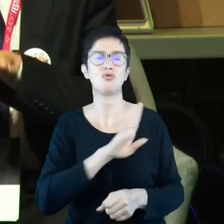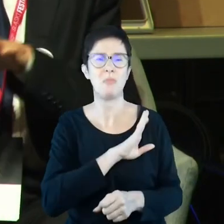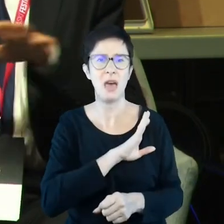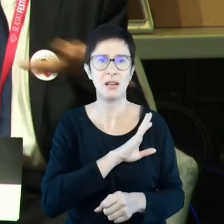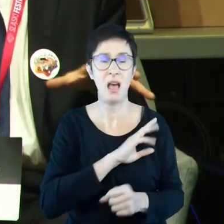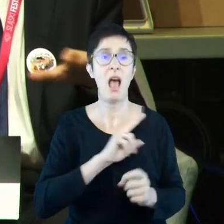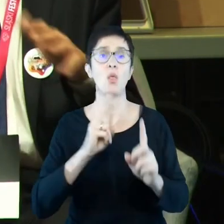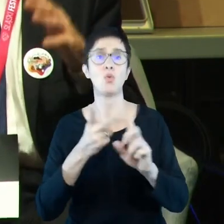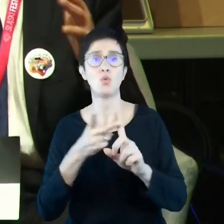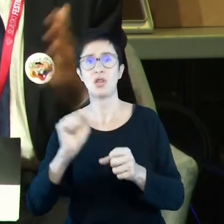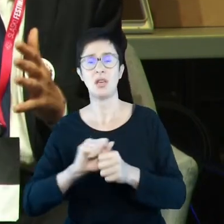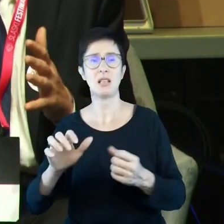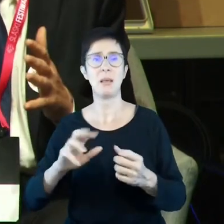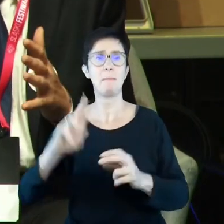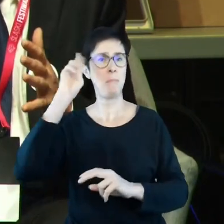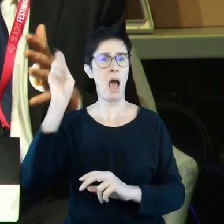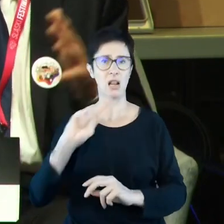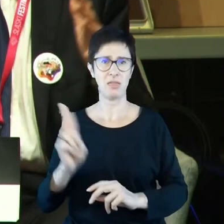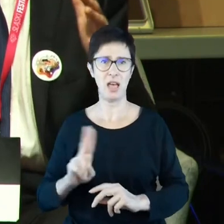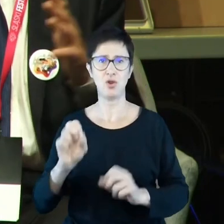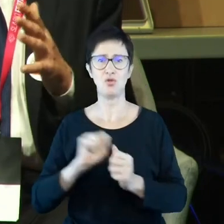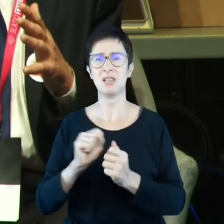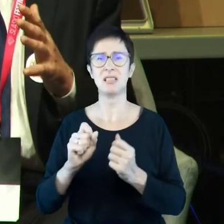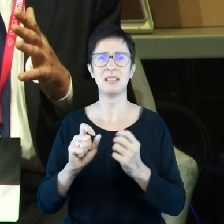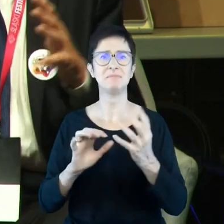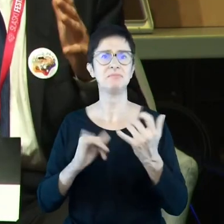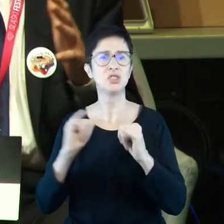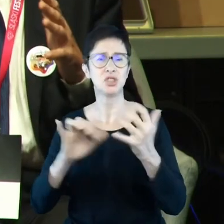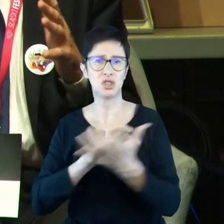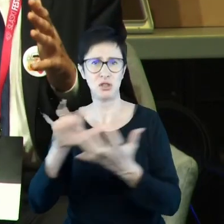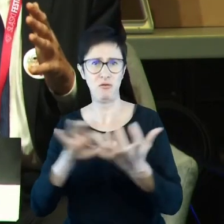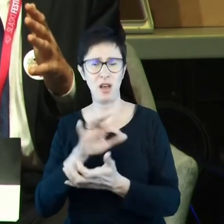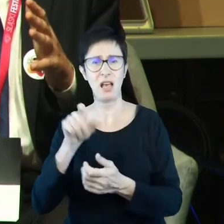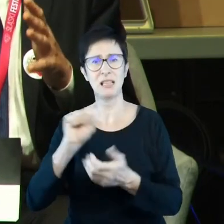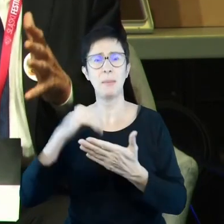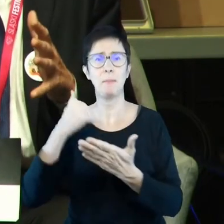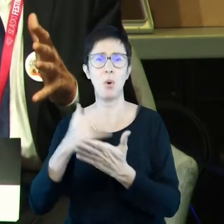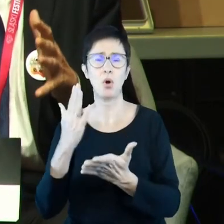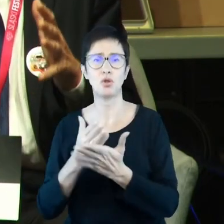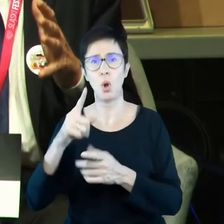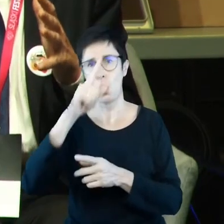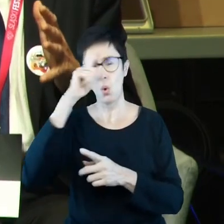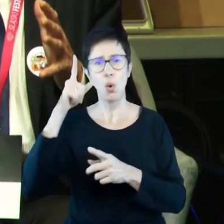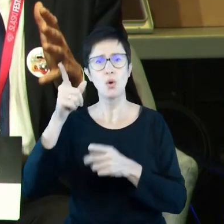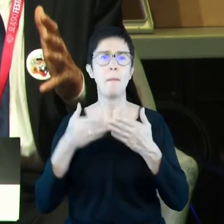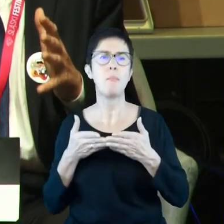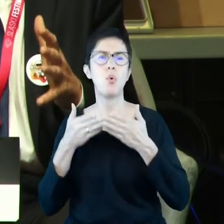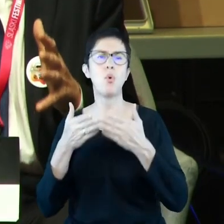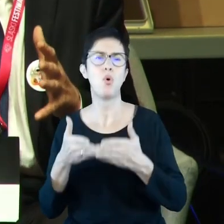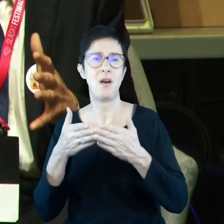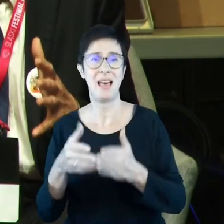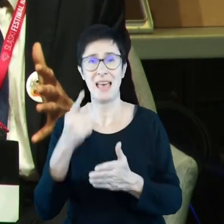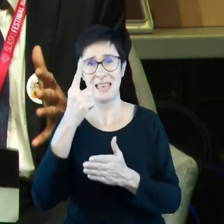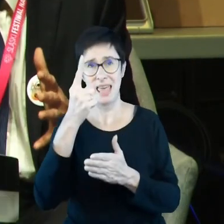marynarzem. Świat marynarzy jest światem homoseksualnym. On jest też podzielony. Jest to świat ludzi, którzy płyną na jednym